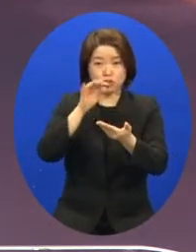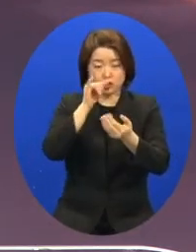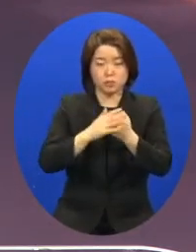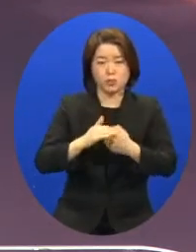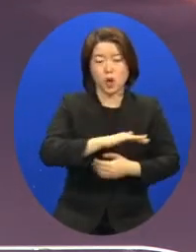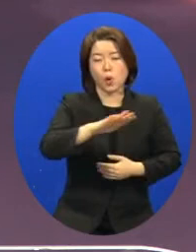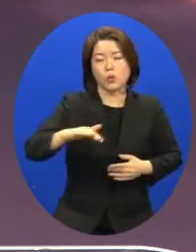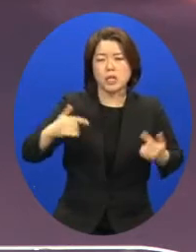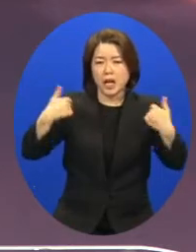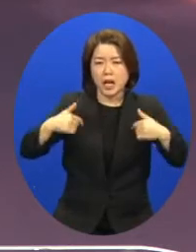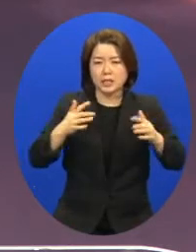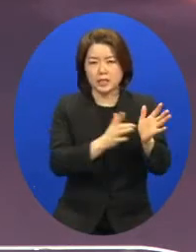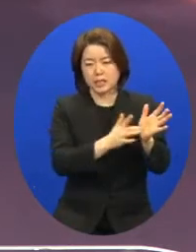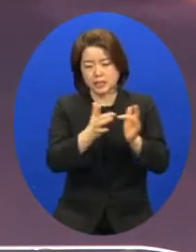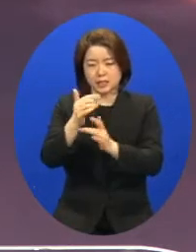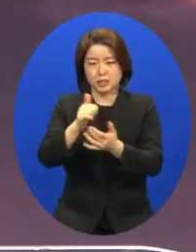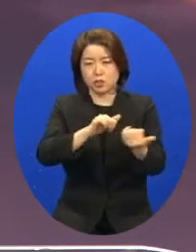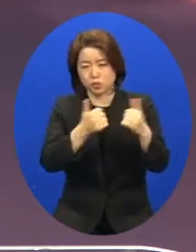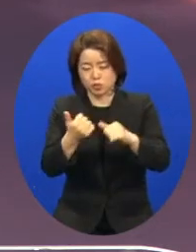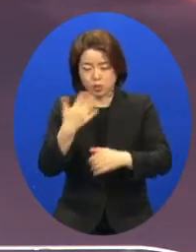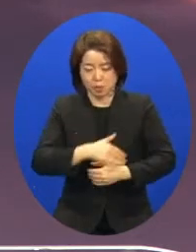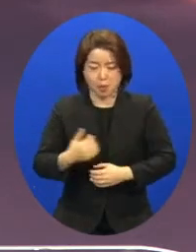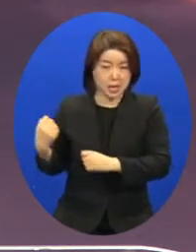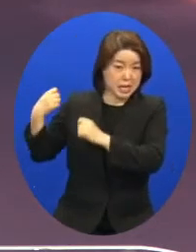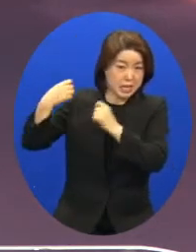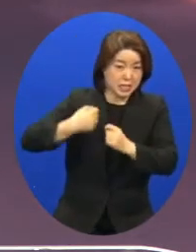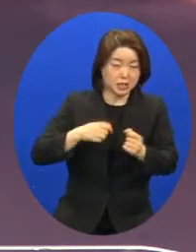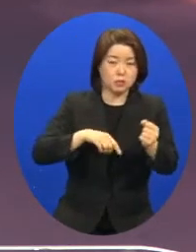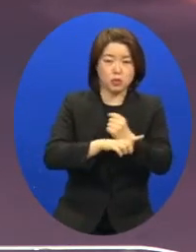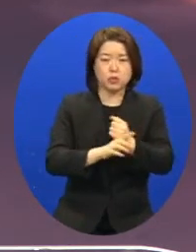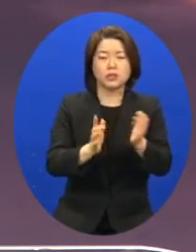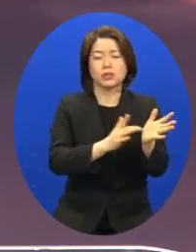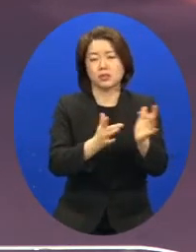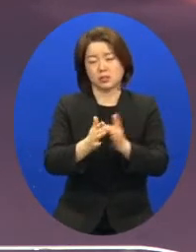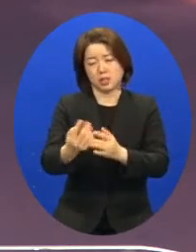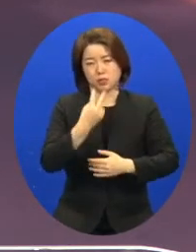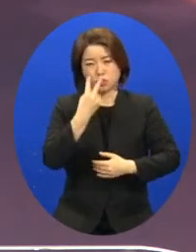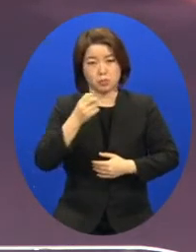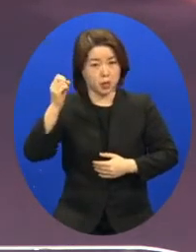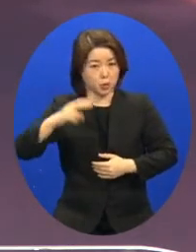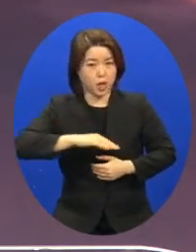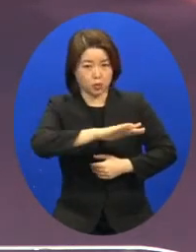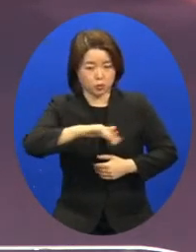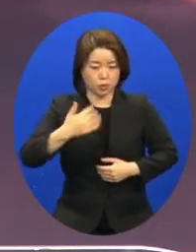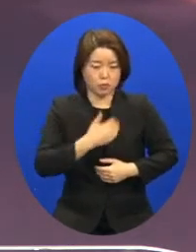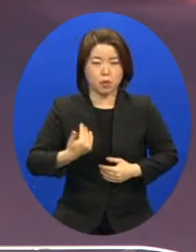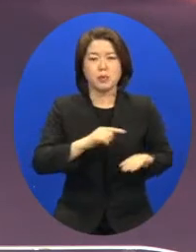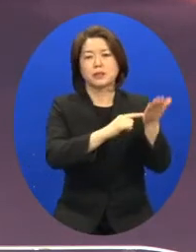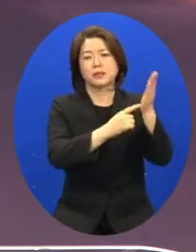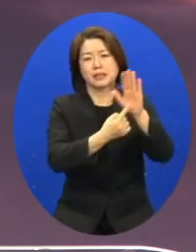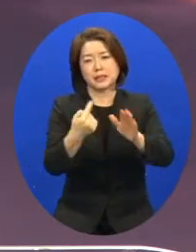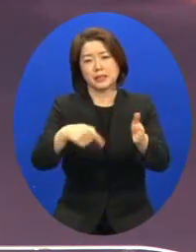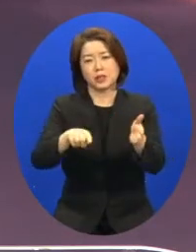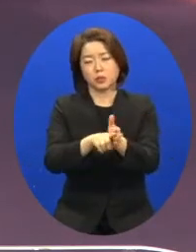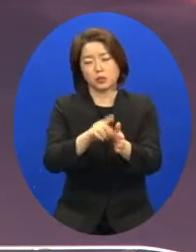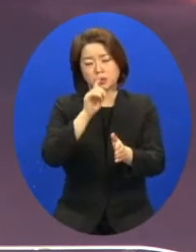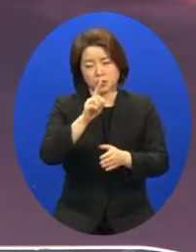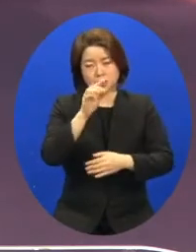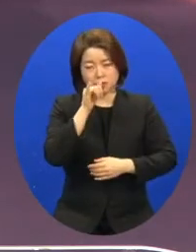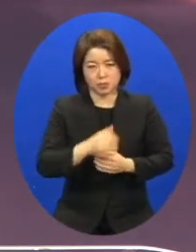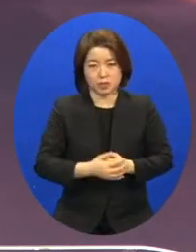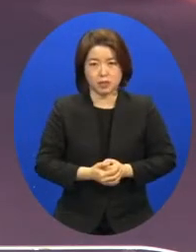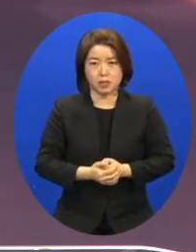항상 예수의 죽음을 몸에 짊어짐은 예수의 생명이 또한 우리 몸에 나타나게 하려 합니다.